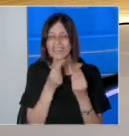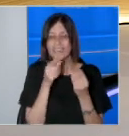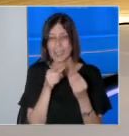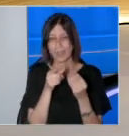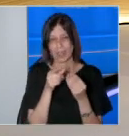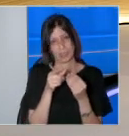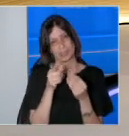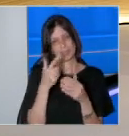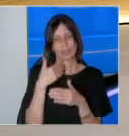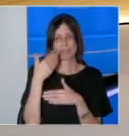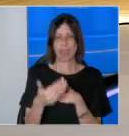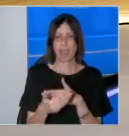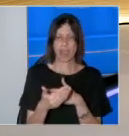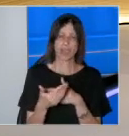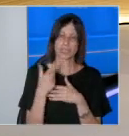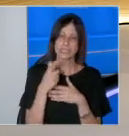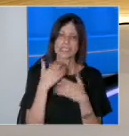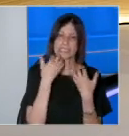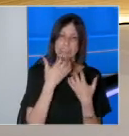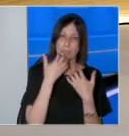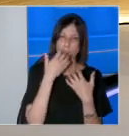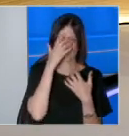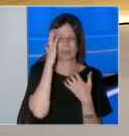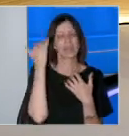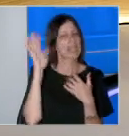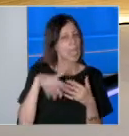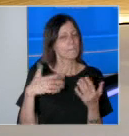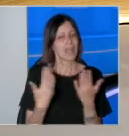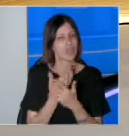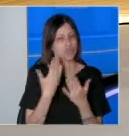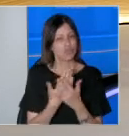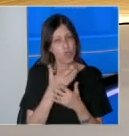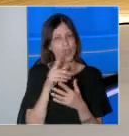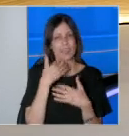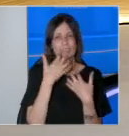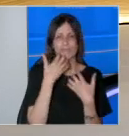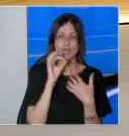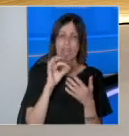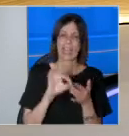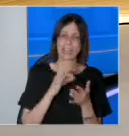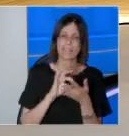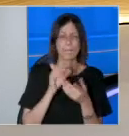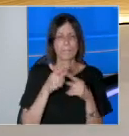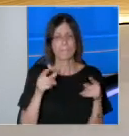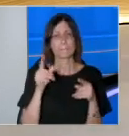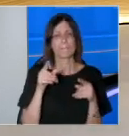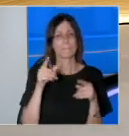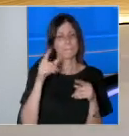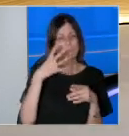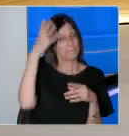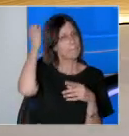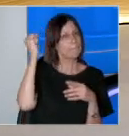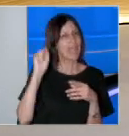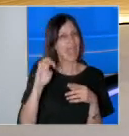הדברים הללו לאחר, אתם יודעים, סיפורים גם בחדשות, בדיווחים של כתבים כאלו ואחרים, על כך שמרב